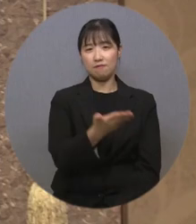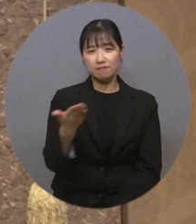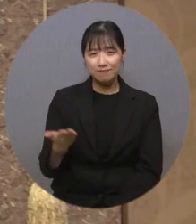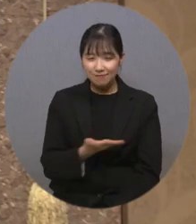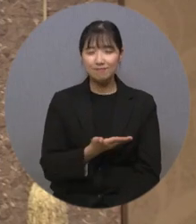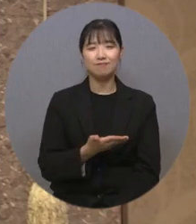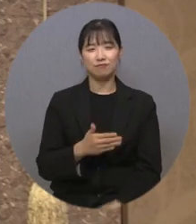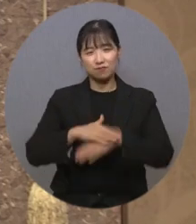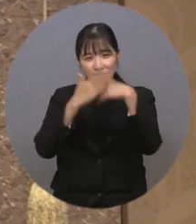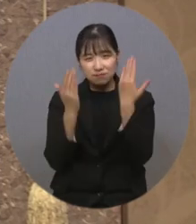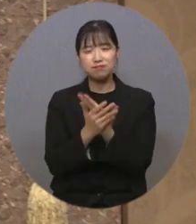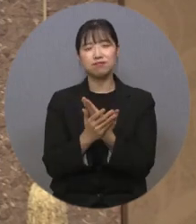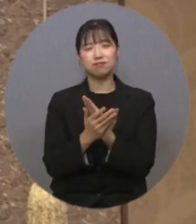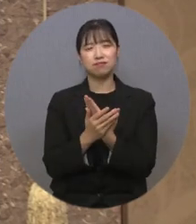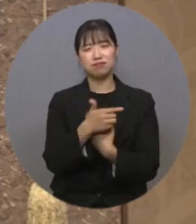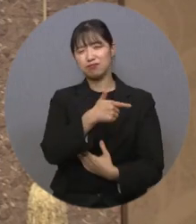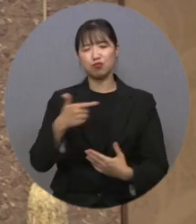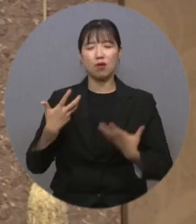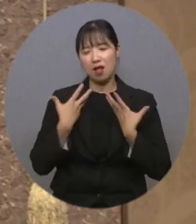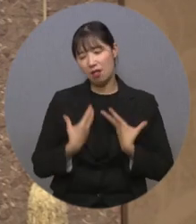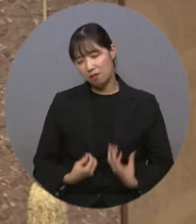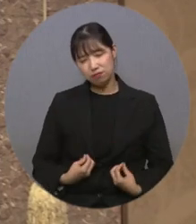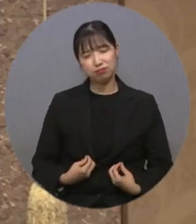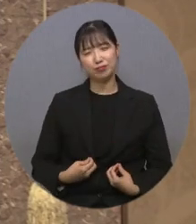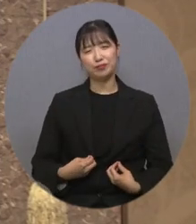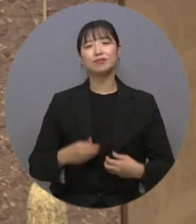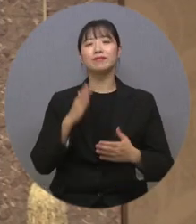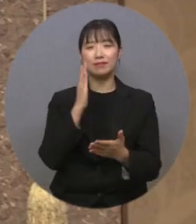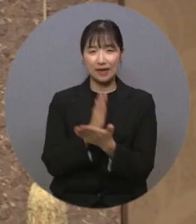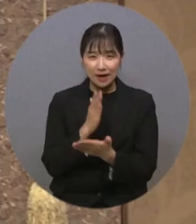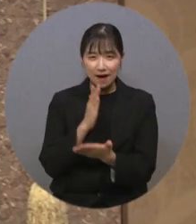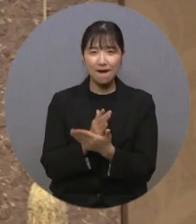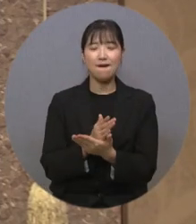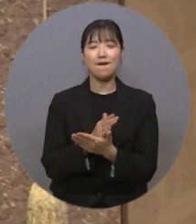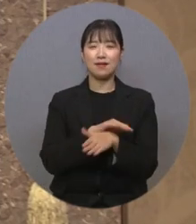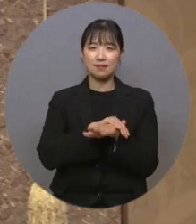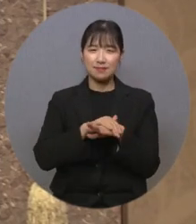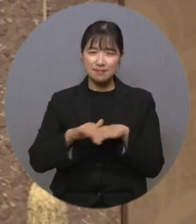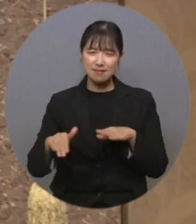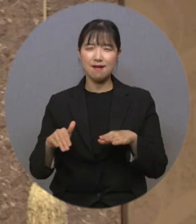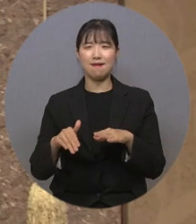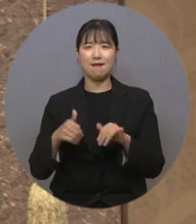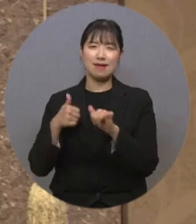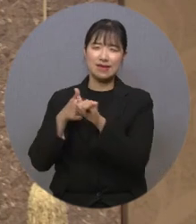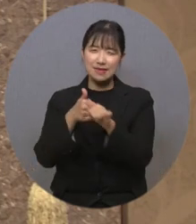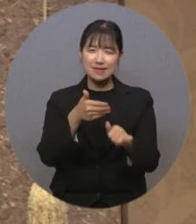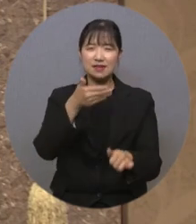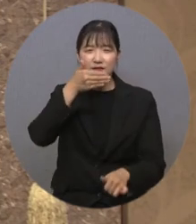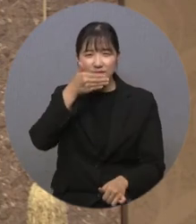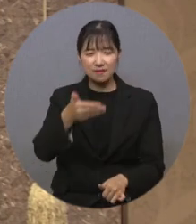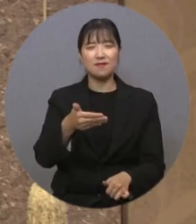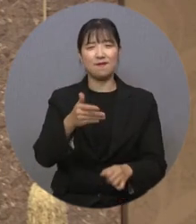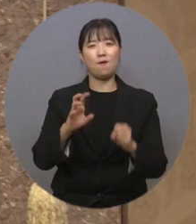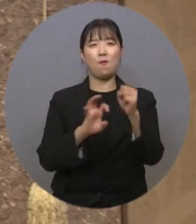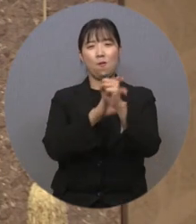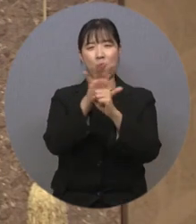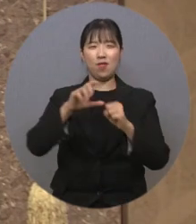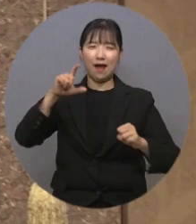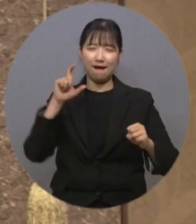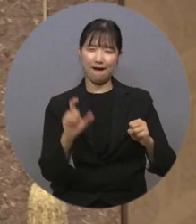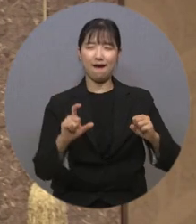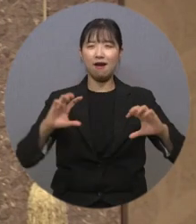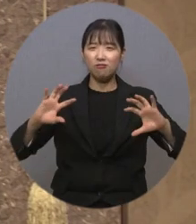시청자 여러분께서도 너무 낙심하지 마시고 정말 잘 이겨낼 수 있는 코로나